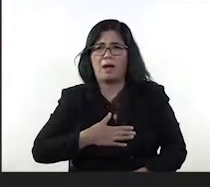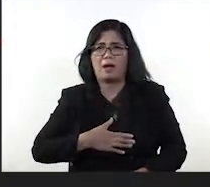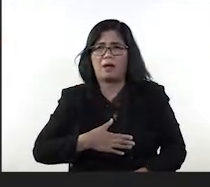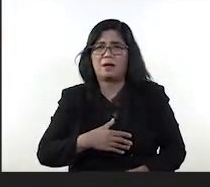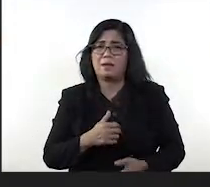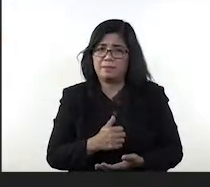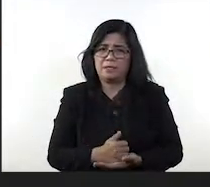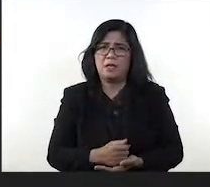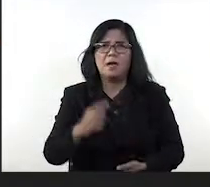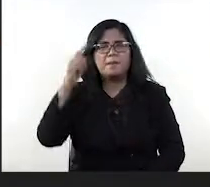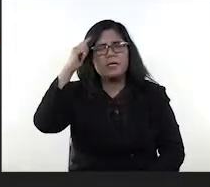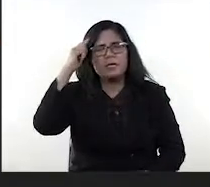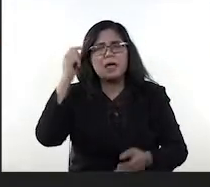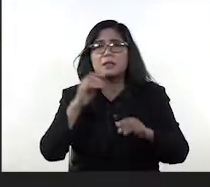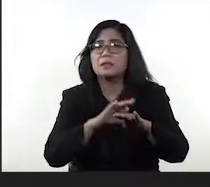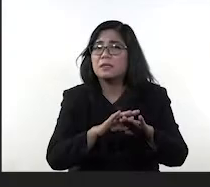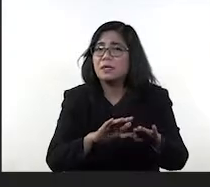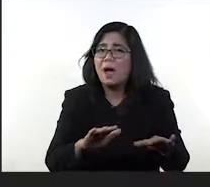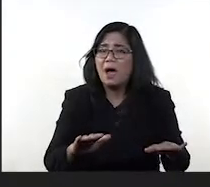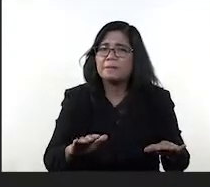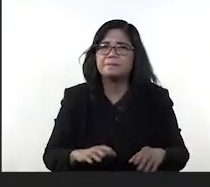Hai pikiran harus tenang dulu